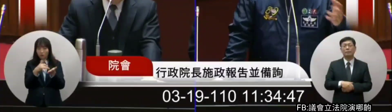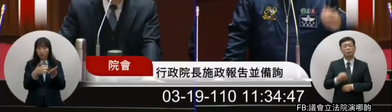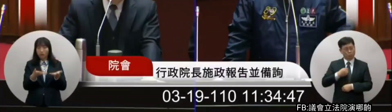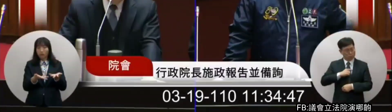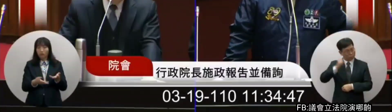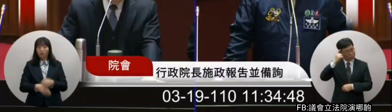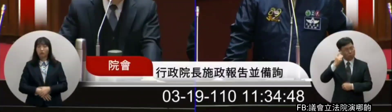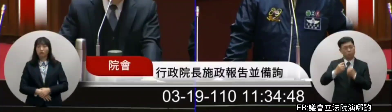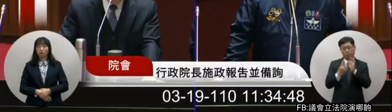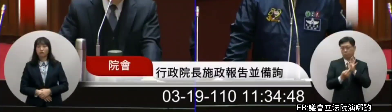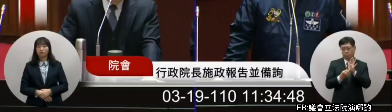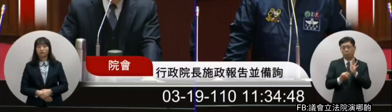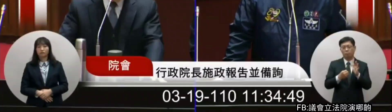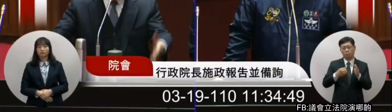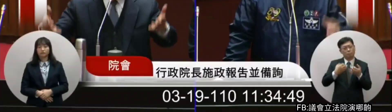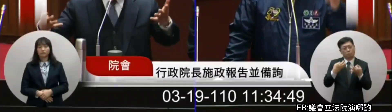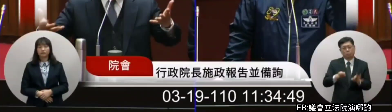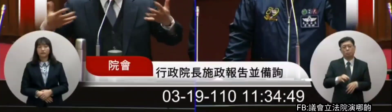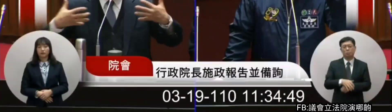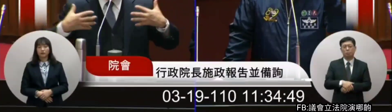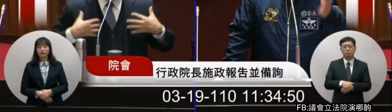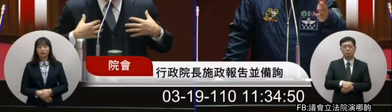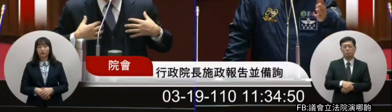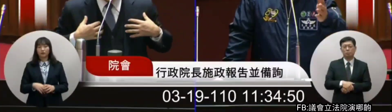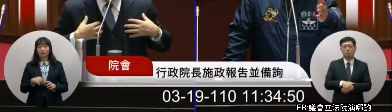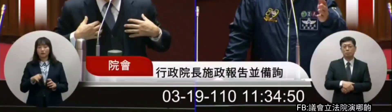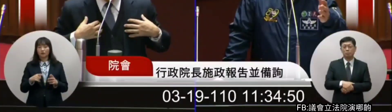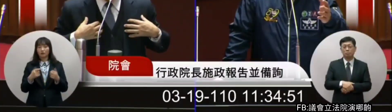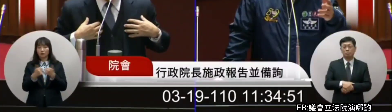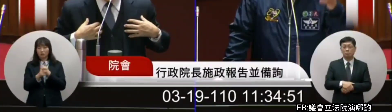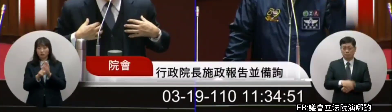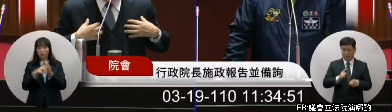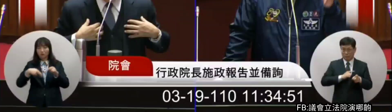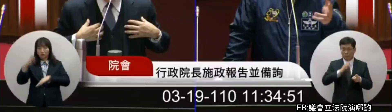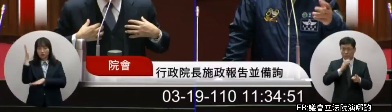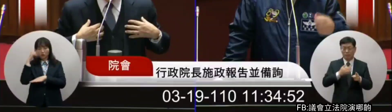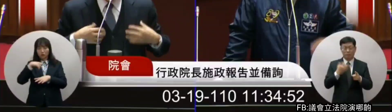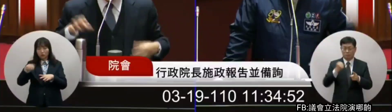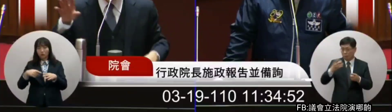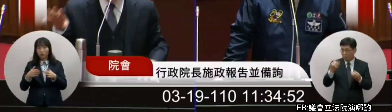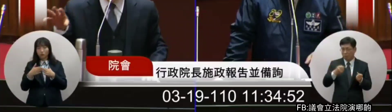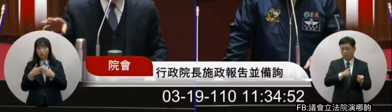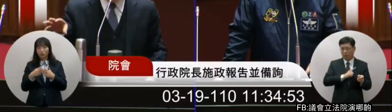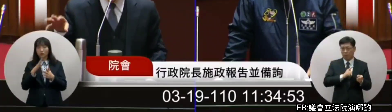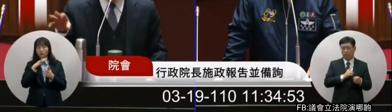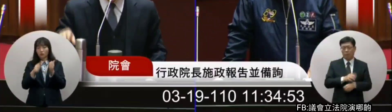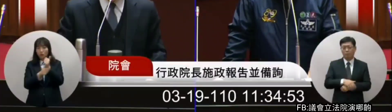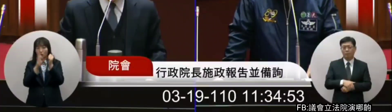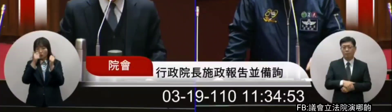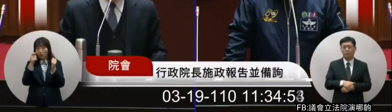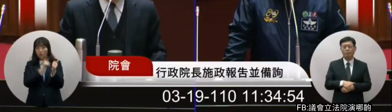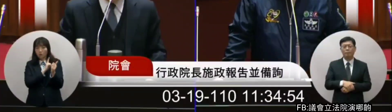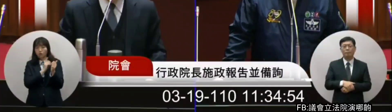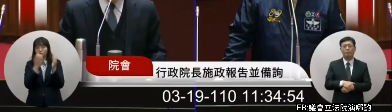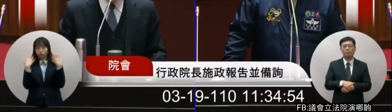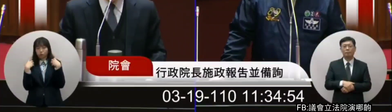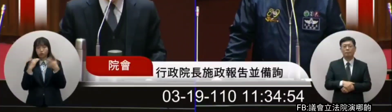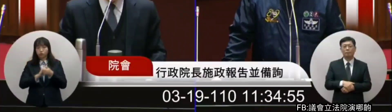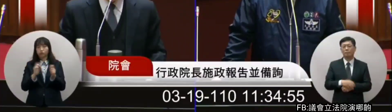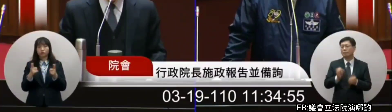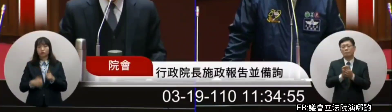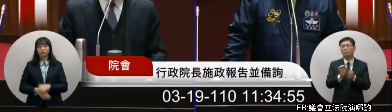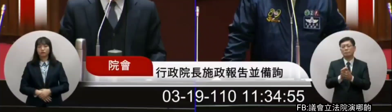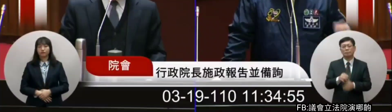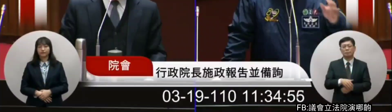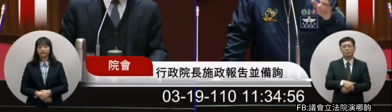看法就很简单。 那编预算也是经过行政院的啊， 而他没有， 不是副院长就可以编预算啊。 好，没关